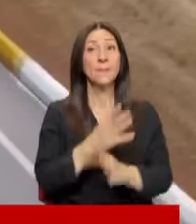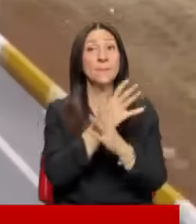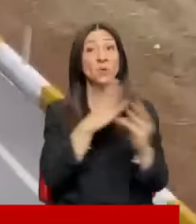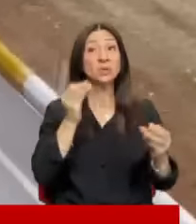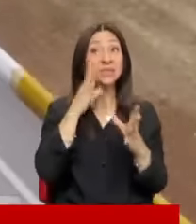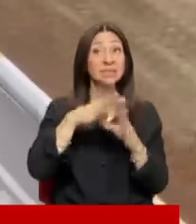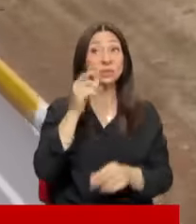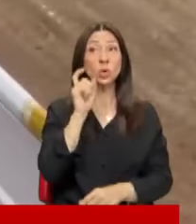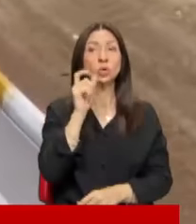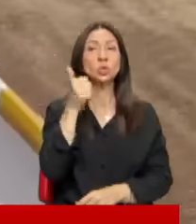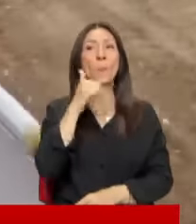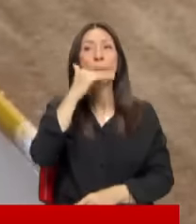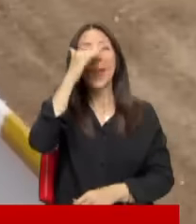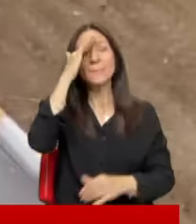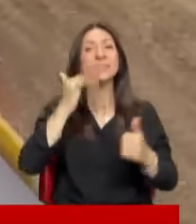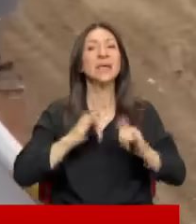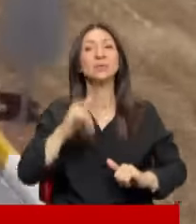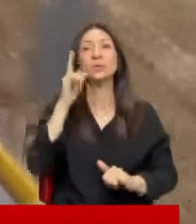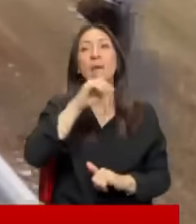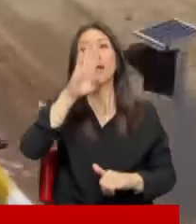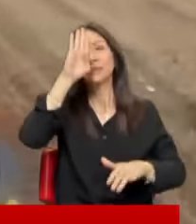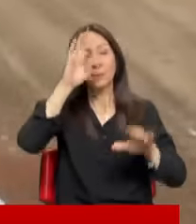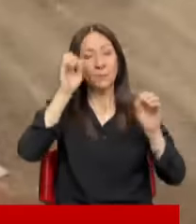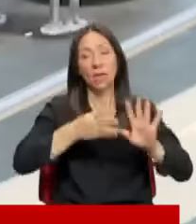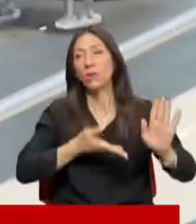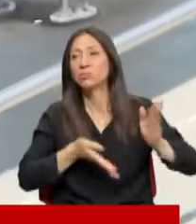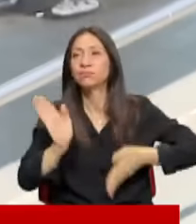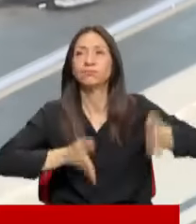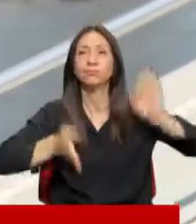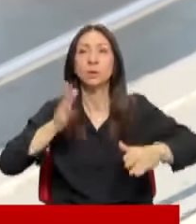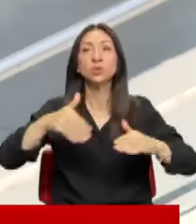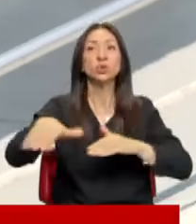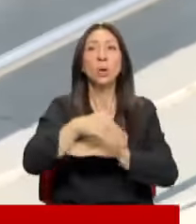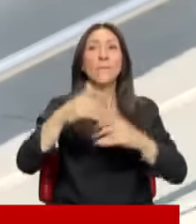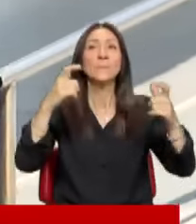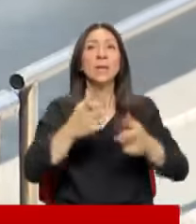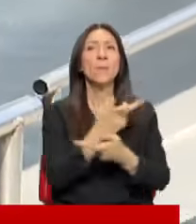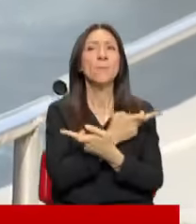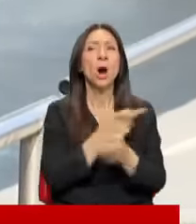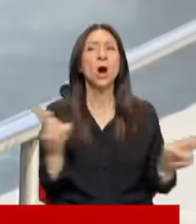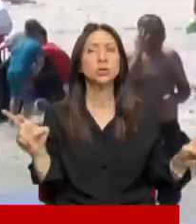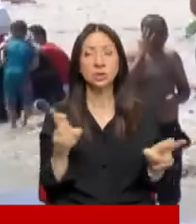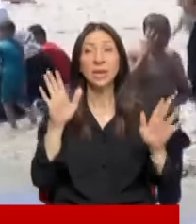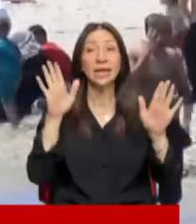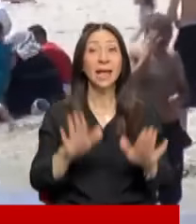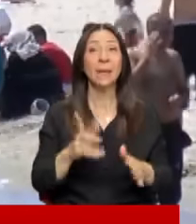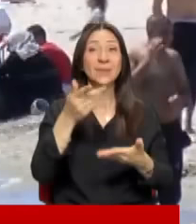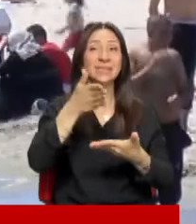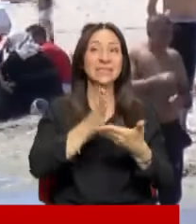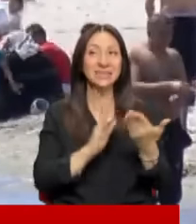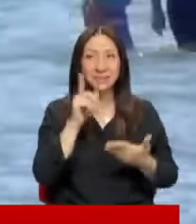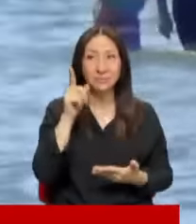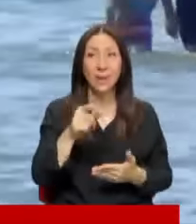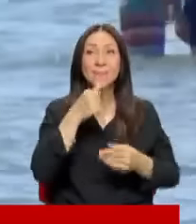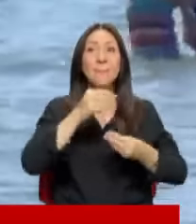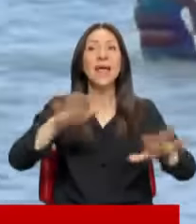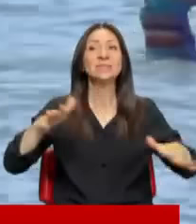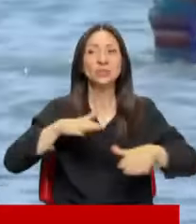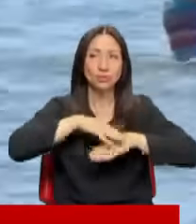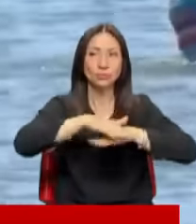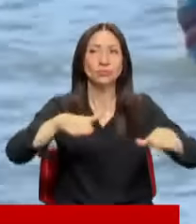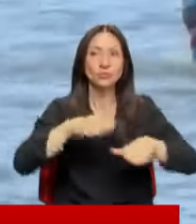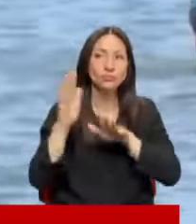Milyonlarca insan 9 günlük bayram tatilinde İstanbul'dan ayrıldı. Sokaklar, meydanlar bomboştu. Kalanların bir kısmı ise plajlara